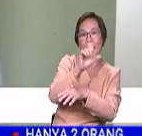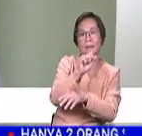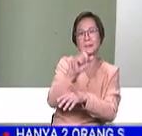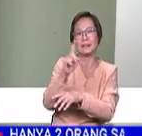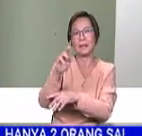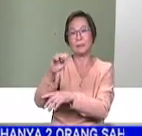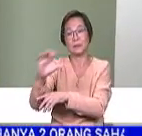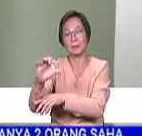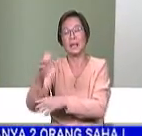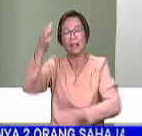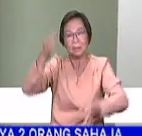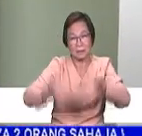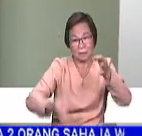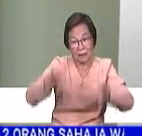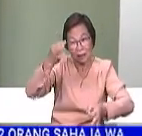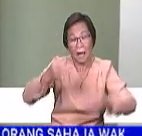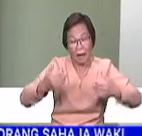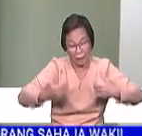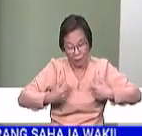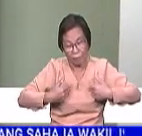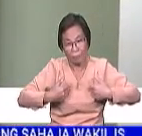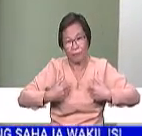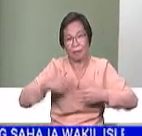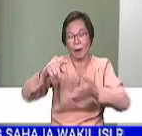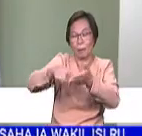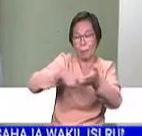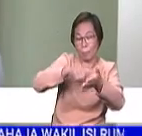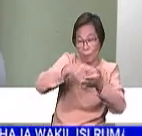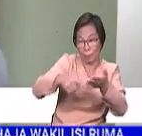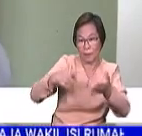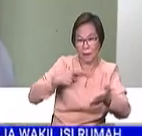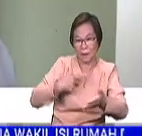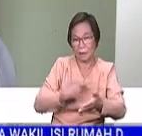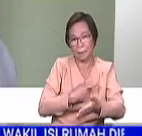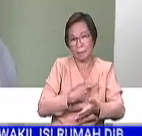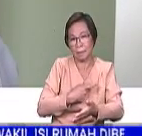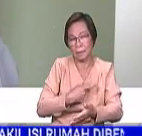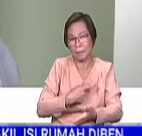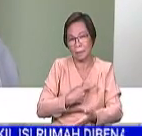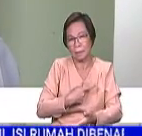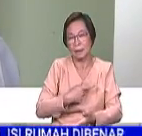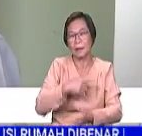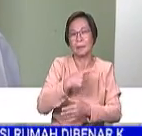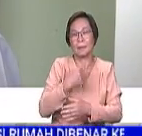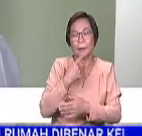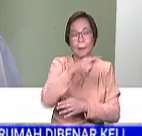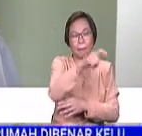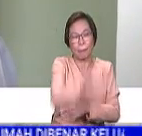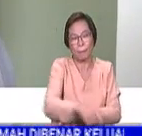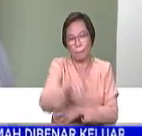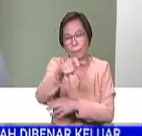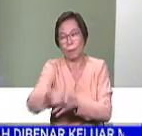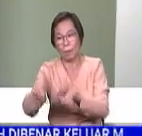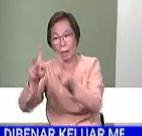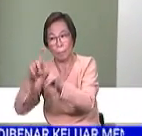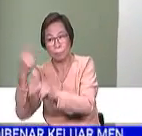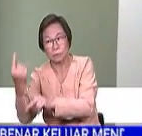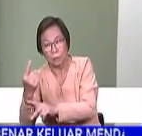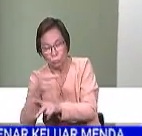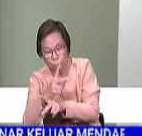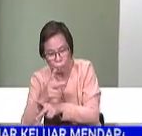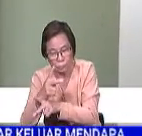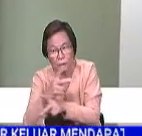sdmc Namun demikian sekiranya sekiranya ada nah kita dapat kita demikian ini saya kepada bedudu kampung supaya sentiasa berwaspada